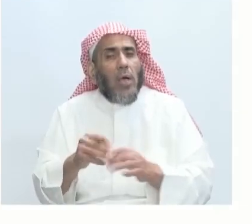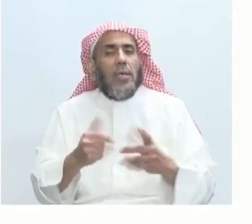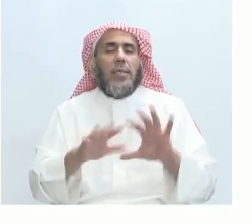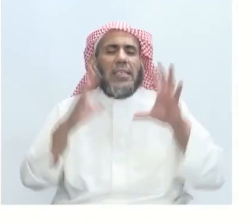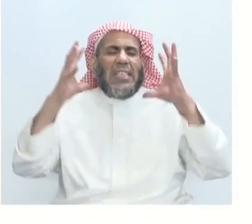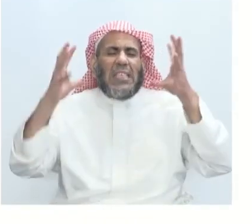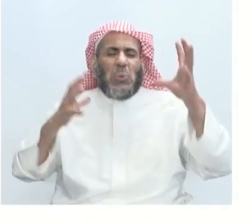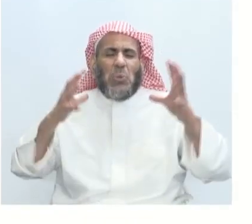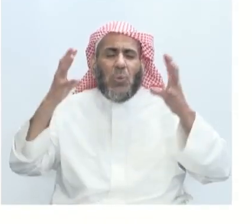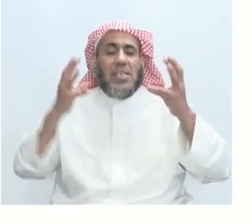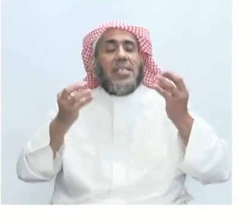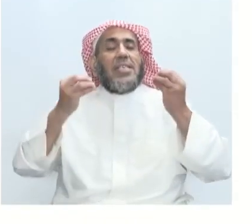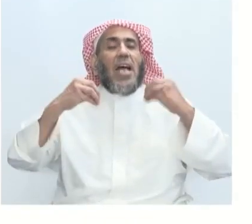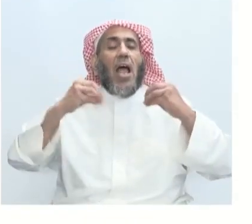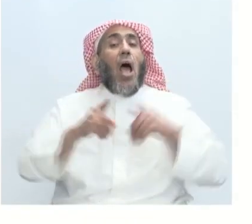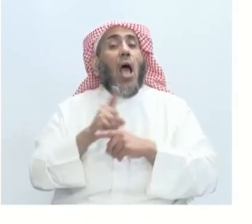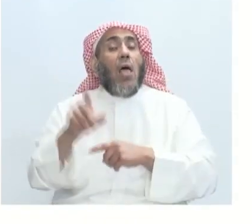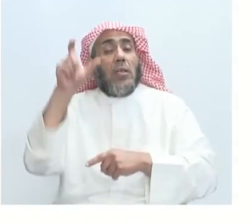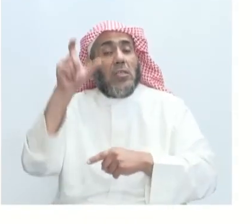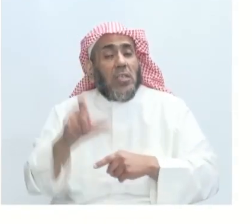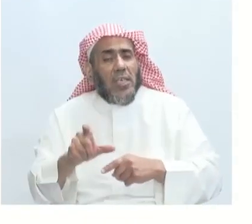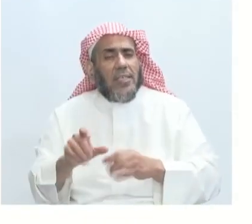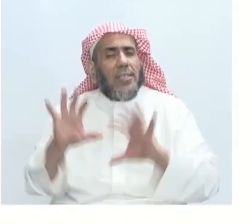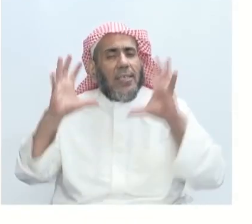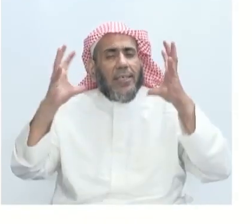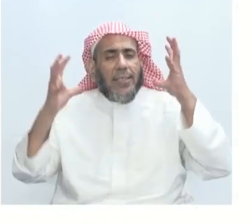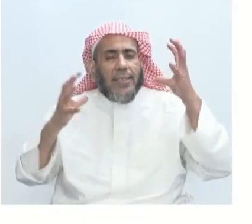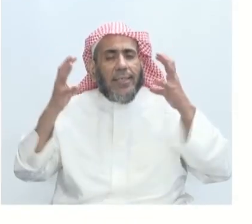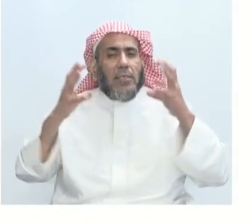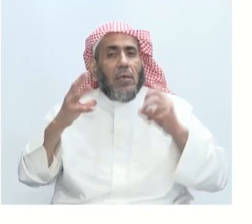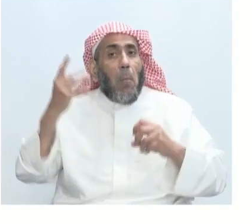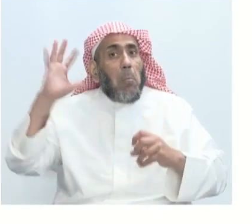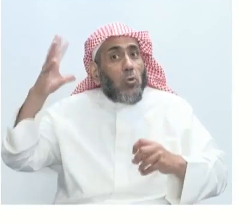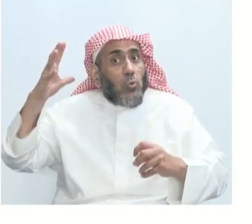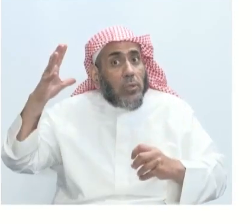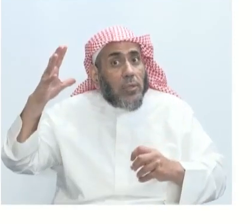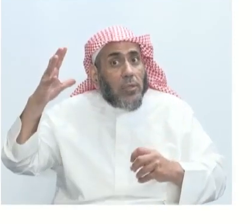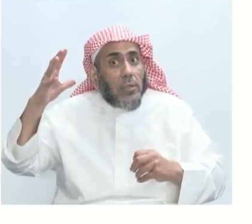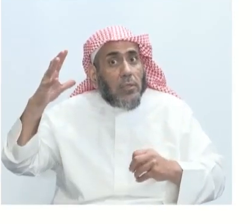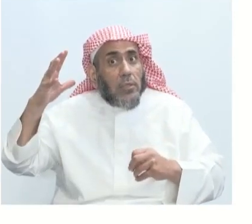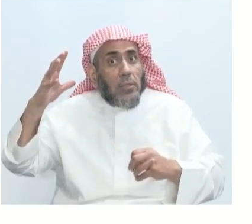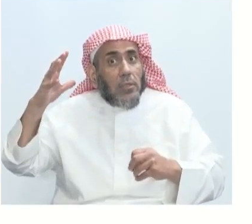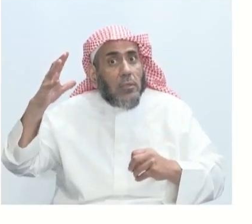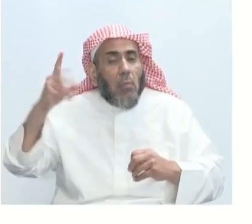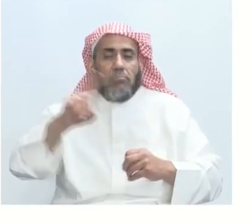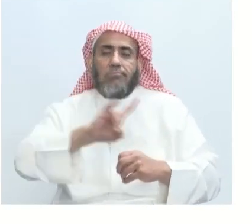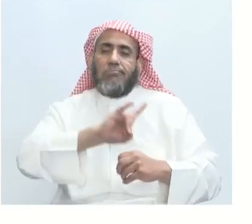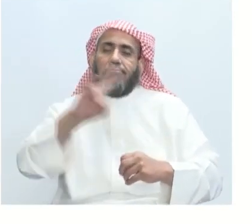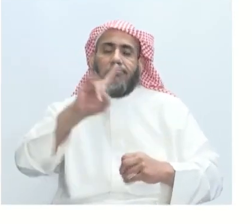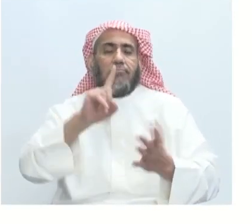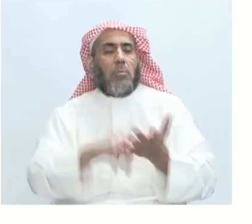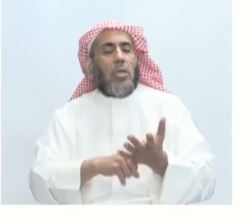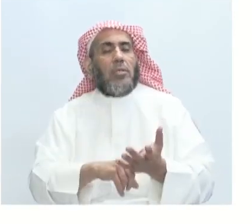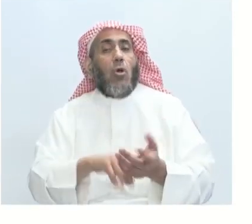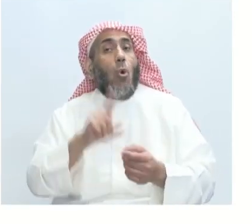الوسواس القهري هذا الشخص المصاب بالوسواس القهري مجنون كلا بالتاكيد